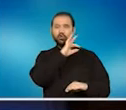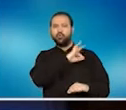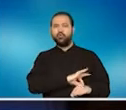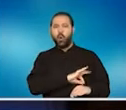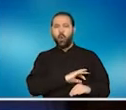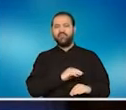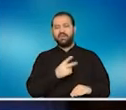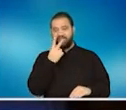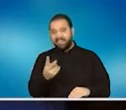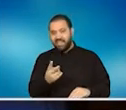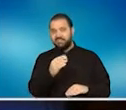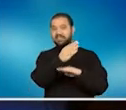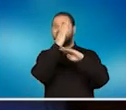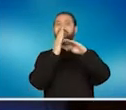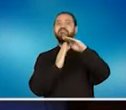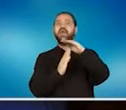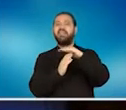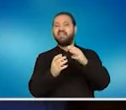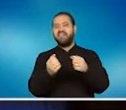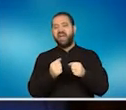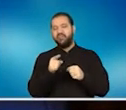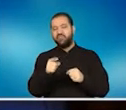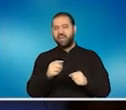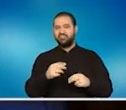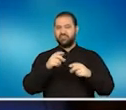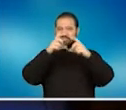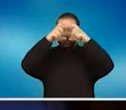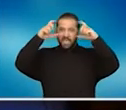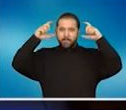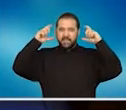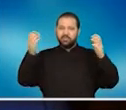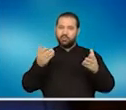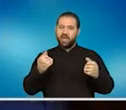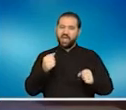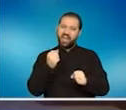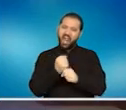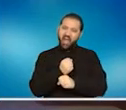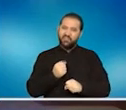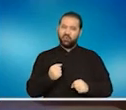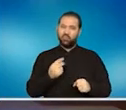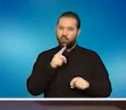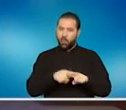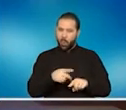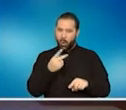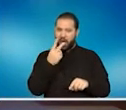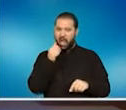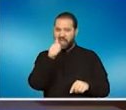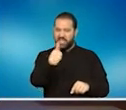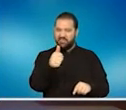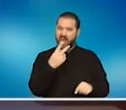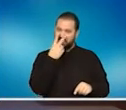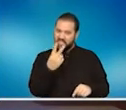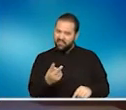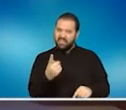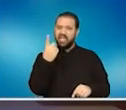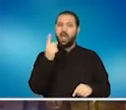câtă smerenie, care de fapt l-a înnobilat. Smerenia aceasta l-a făcut